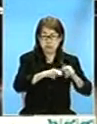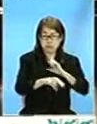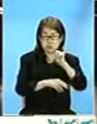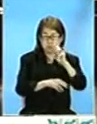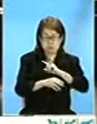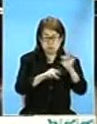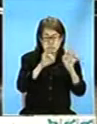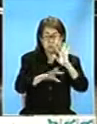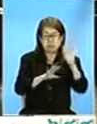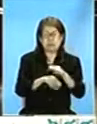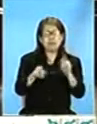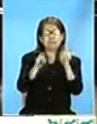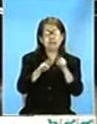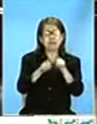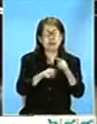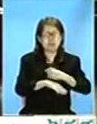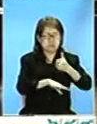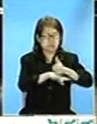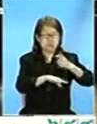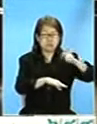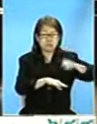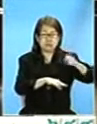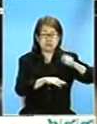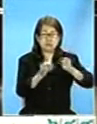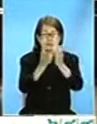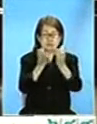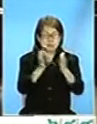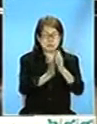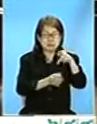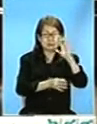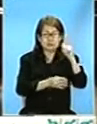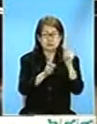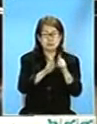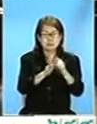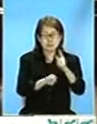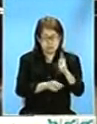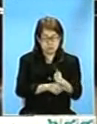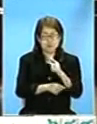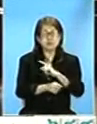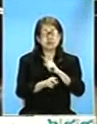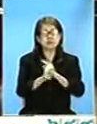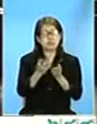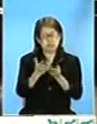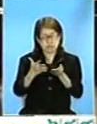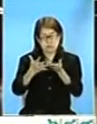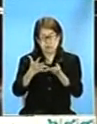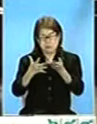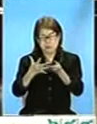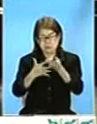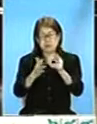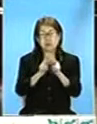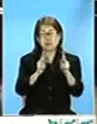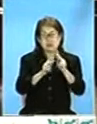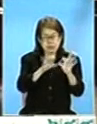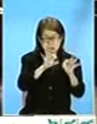กับผู้มาดำรงตำแหน่งตุลาการศาลรัฐธรรมนูญและปปช.ก็ต้องผ่านกระบวนการที่ผ่านคณะกรรมการสรรหาจ